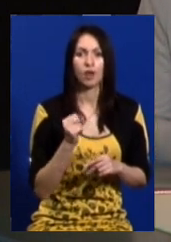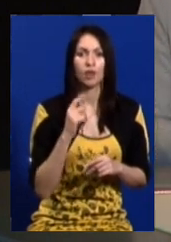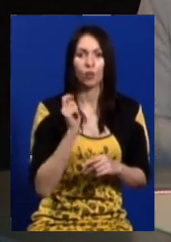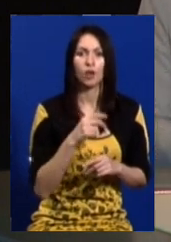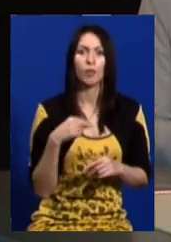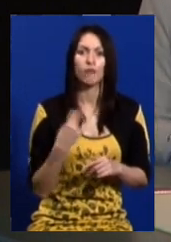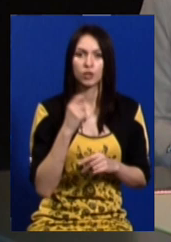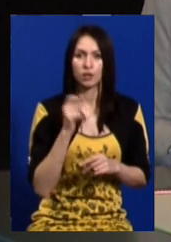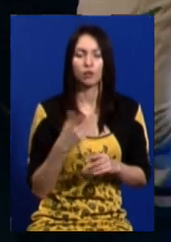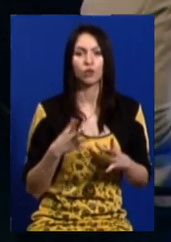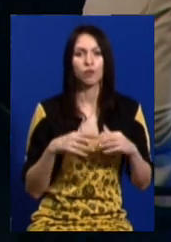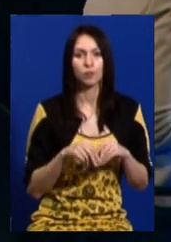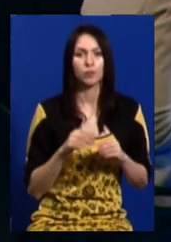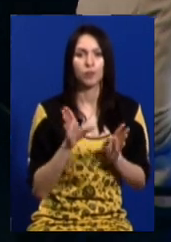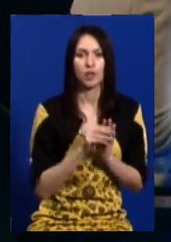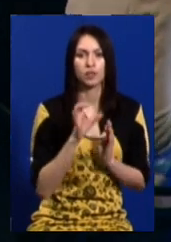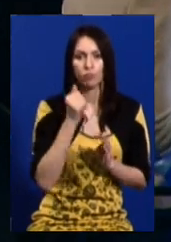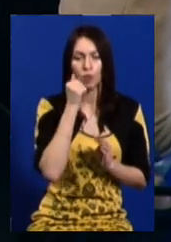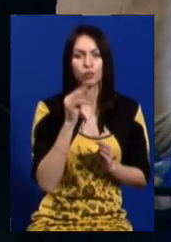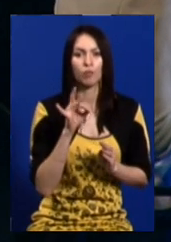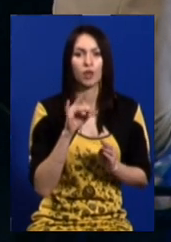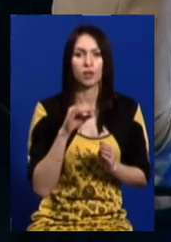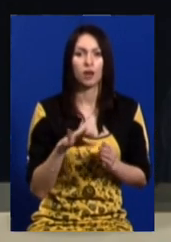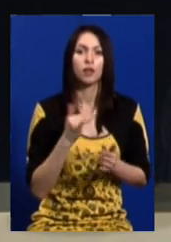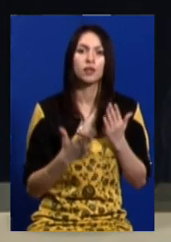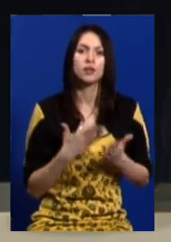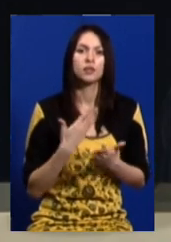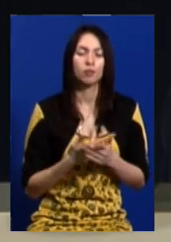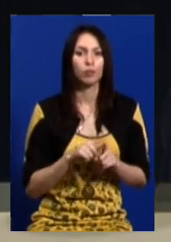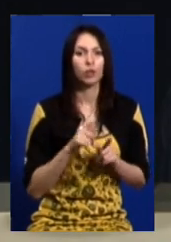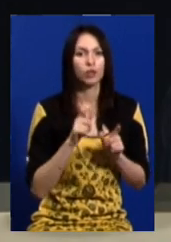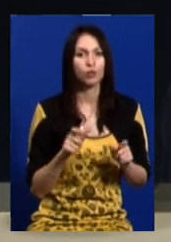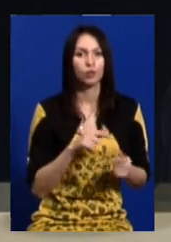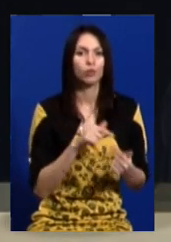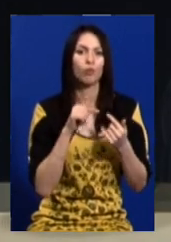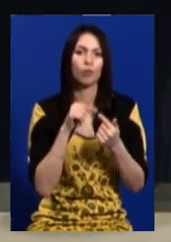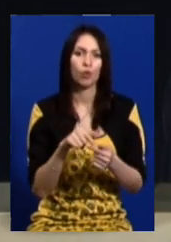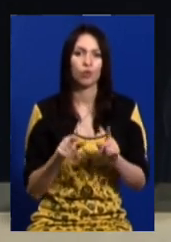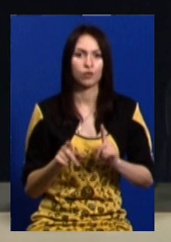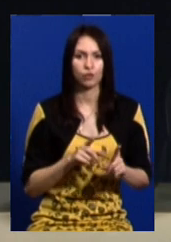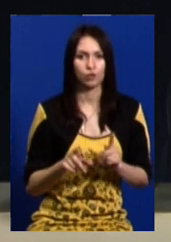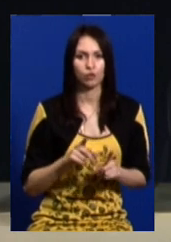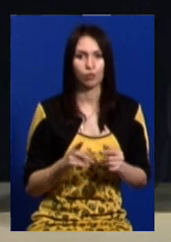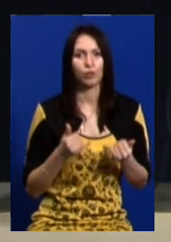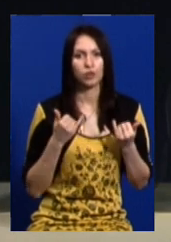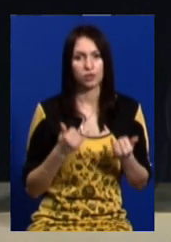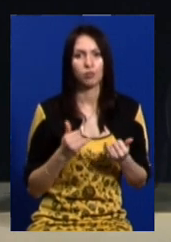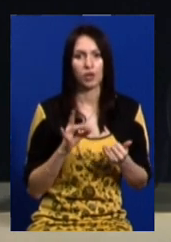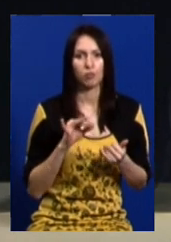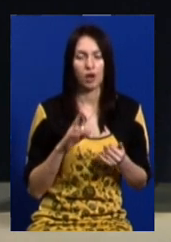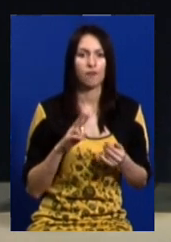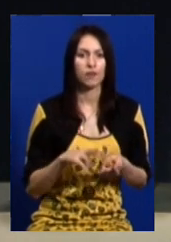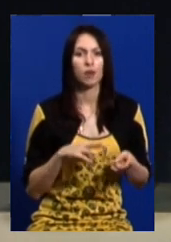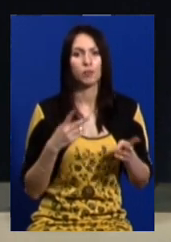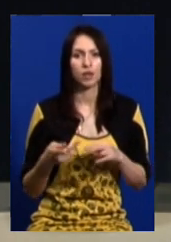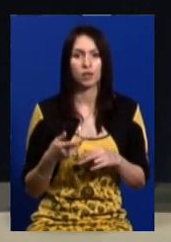церкву, яка у єднанні з Московським патріархатом. І якщо, наприклад, ці люди там проти того, щоб тепер парафія ми переходила. Ми